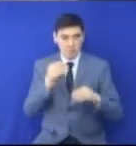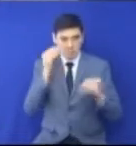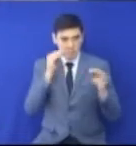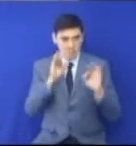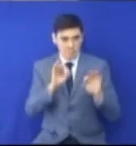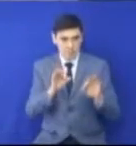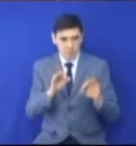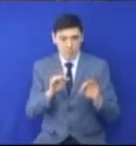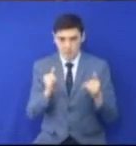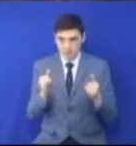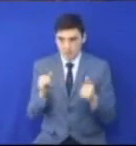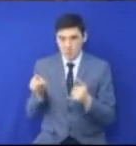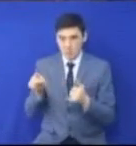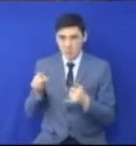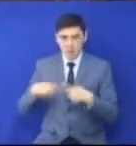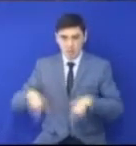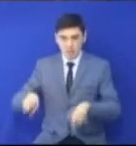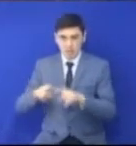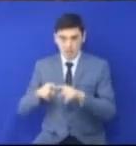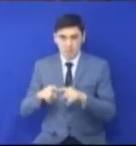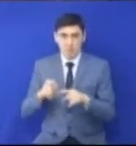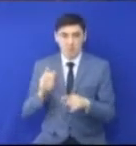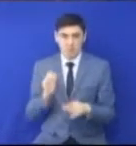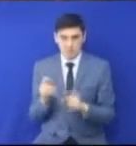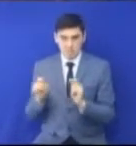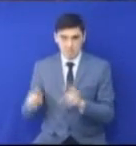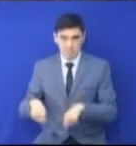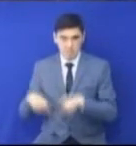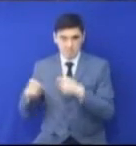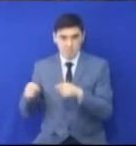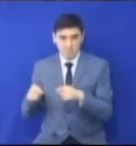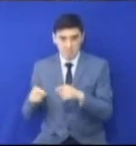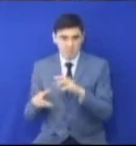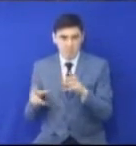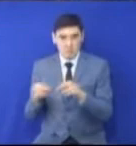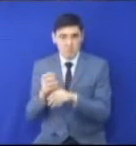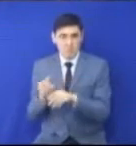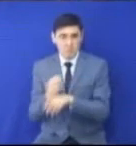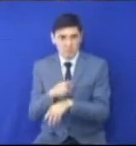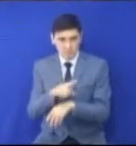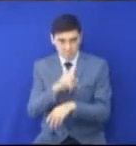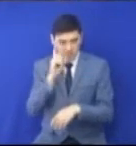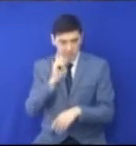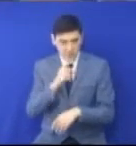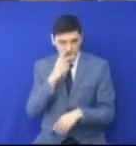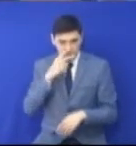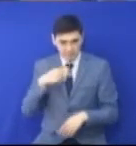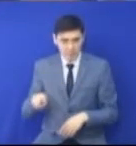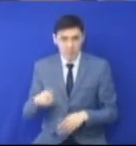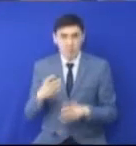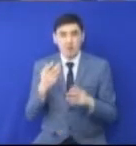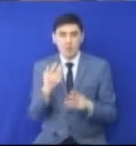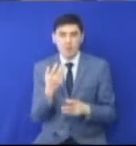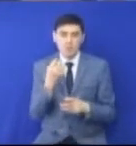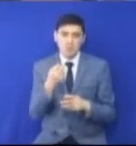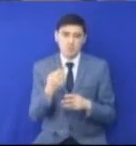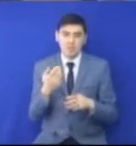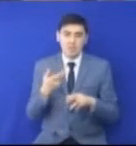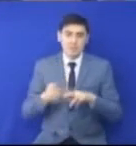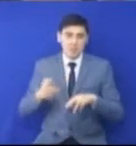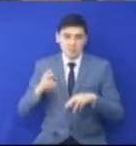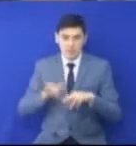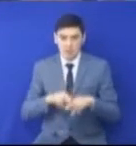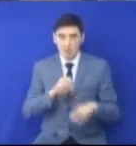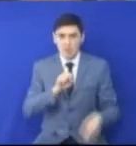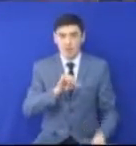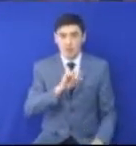мекемелерді сенімді басқаруға беру жүйесі өзін-өзі ақтамай отырғандығына назар аударуымыз керек. Сондықтан алдағы уақытта бұл мекемелер ашық